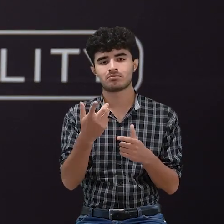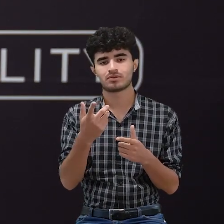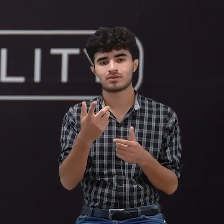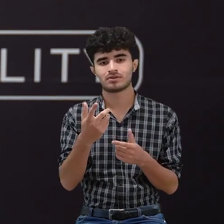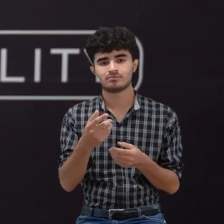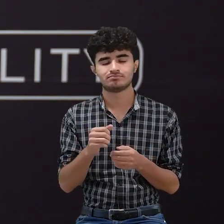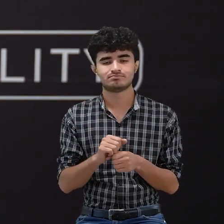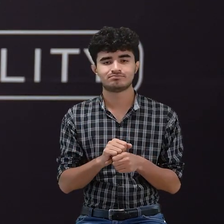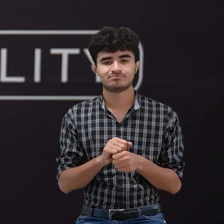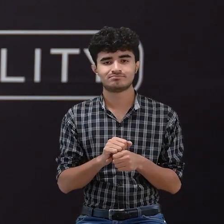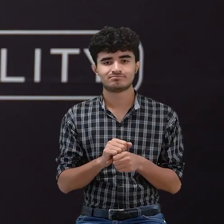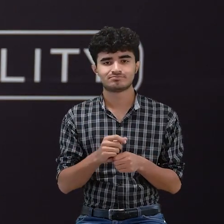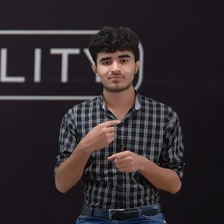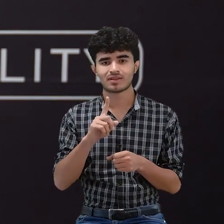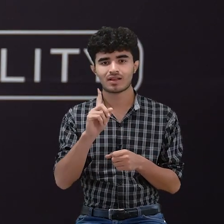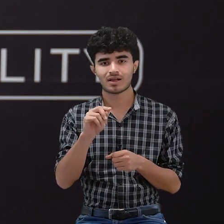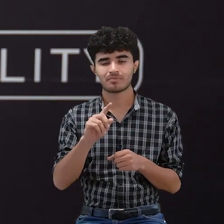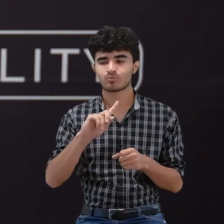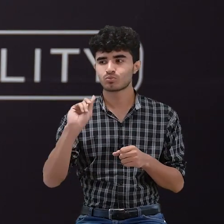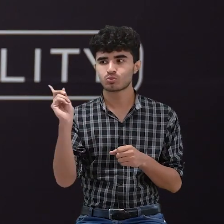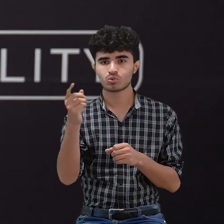یہ سمجھیں کہ آپ نے